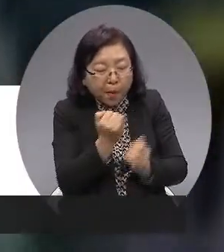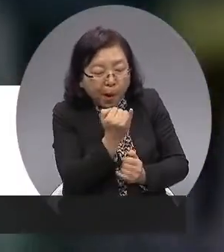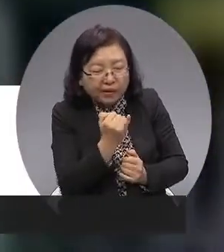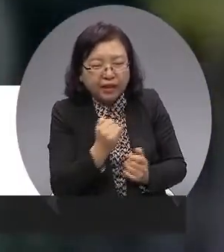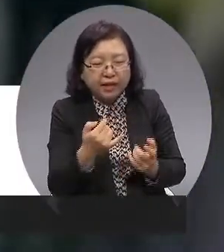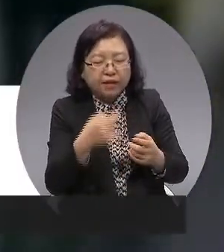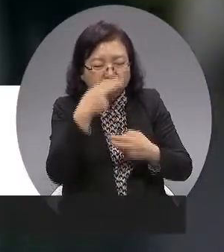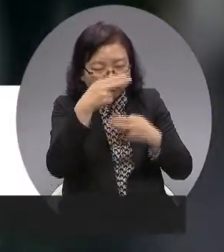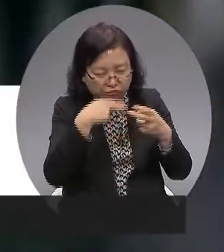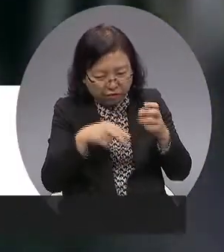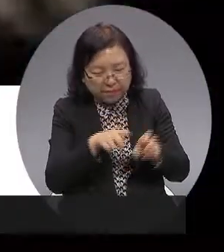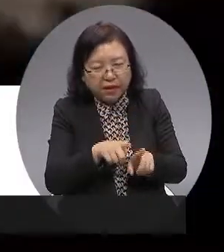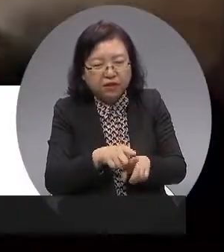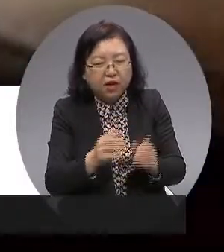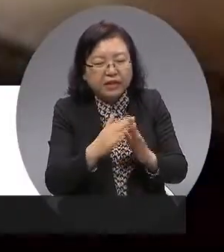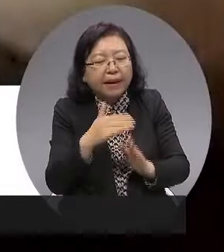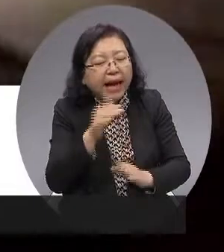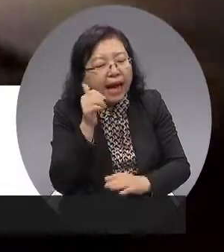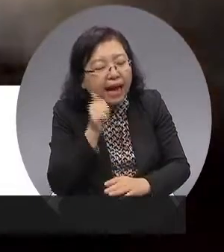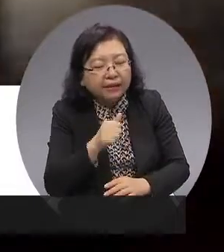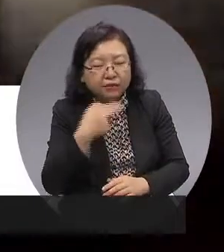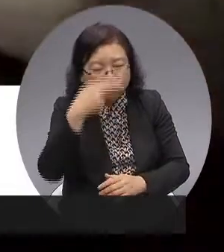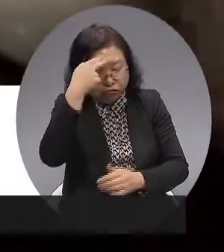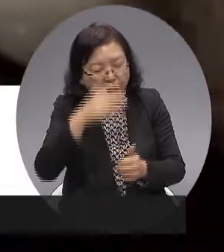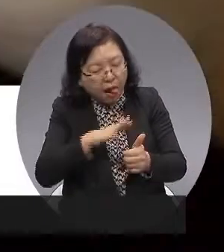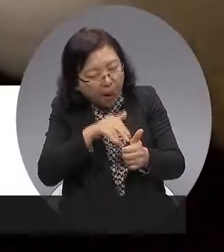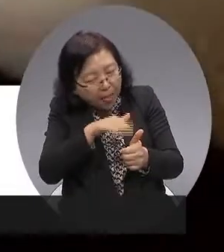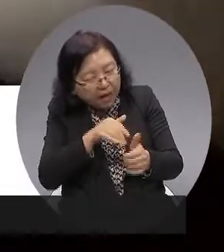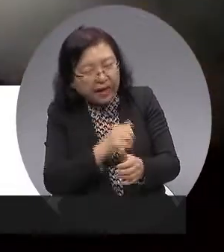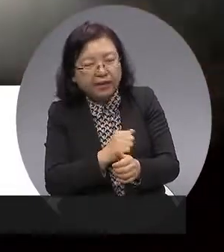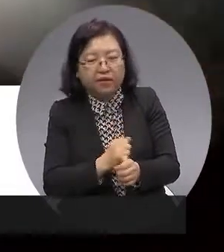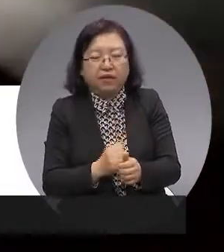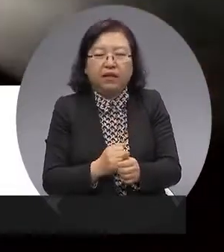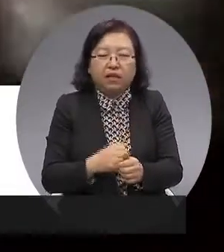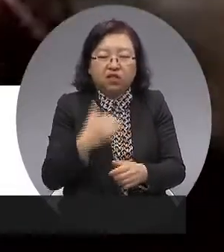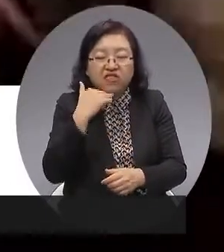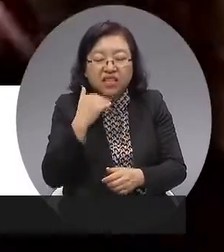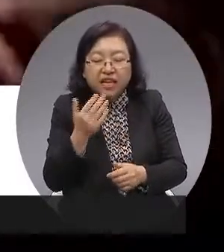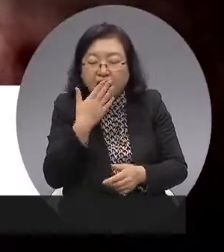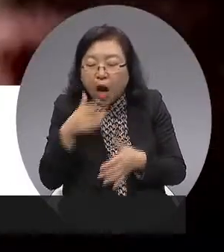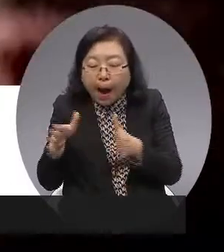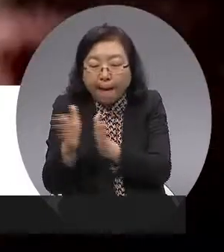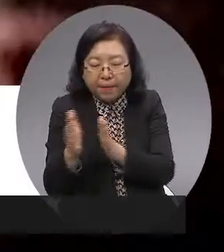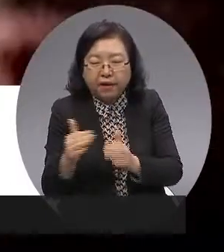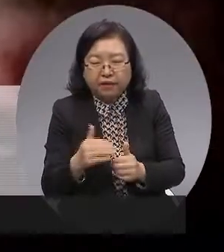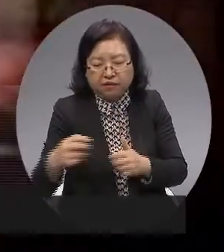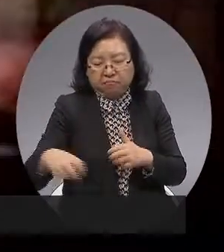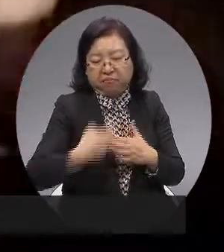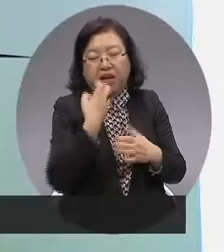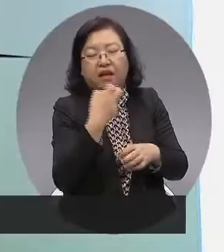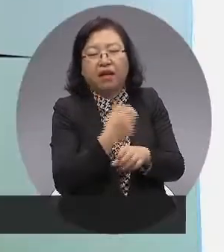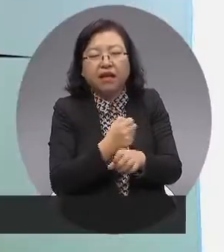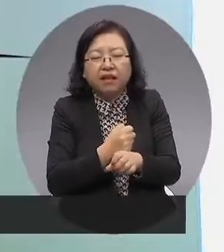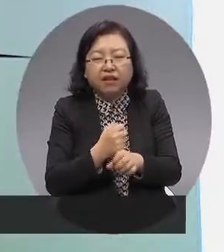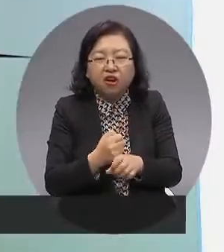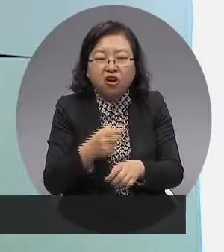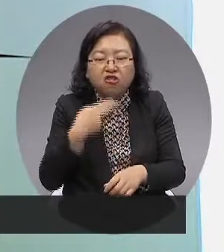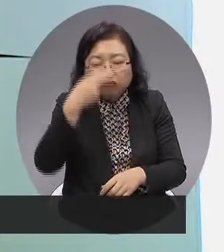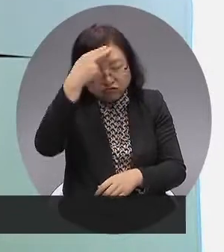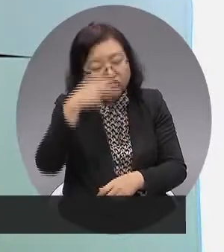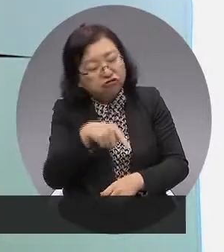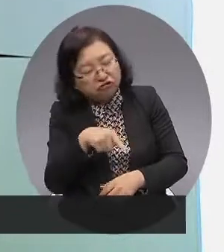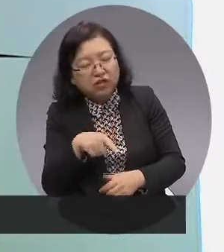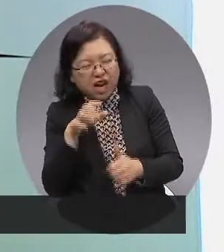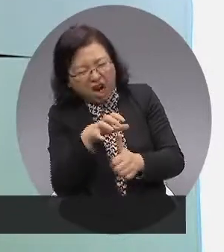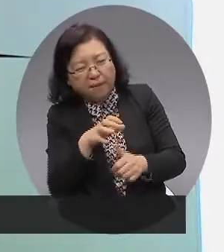가자며 음주운전을 유도하고 미리 기다리고 있던 일당이 고의로 사고를 낸 뒤 술 냄새가 난다며 협박한 겁니다. 이처럼